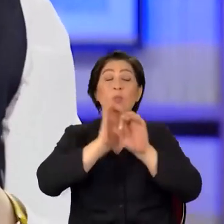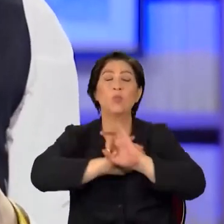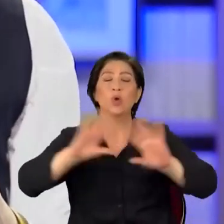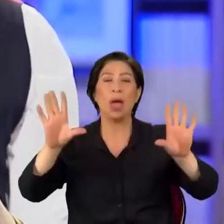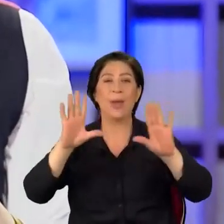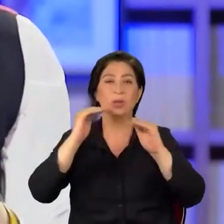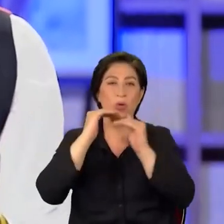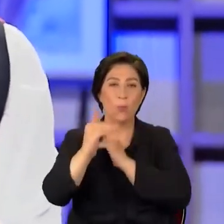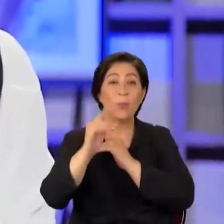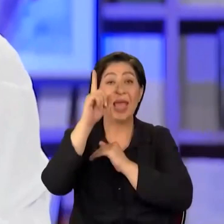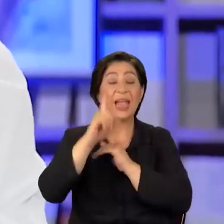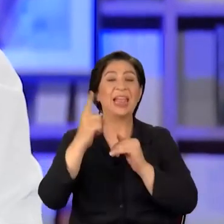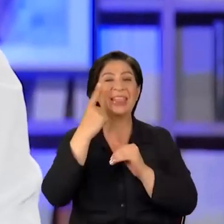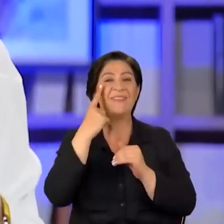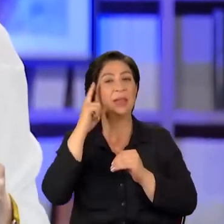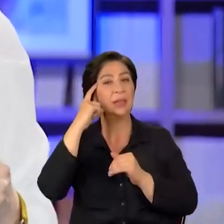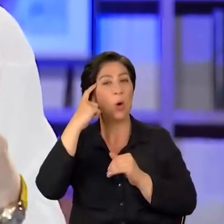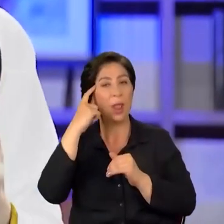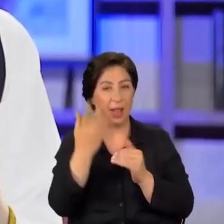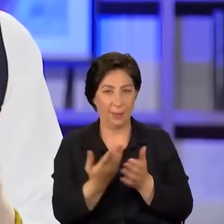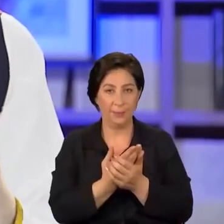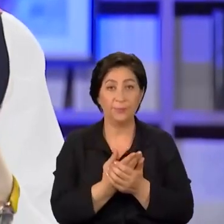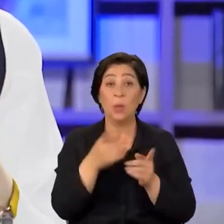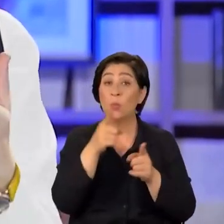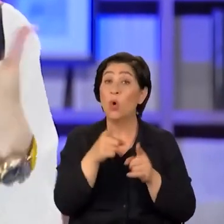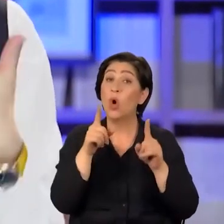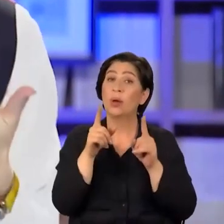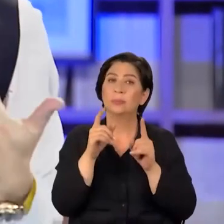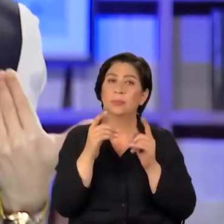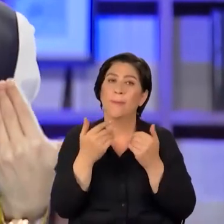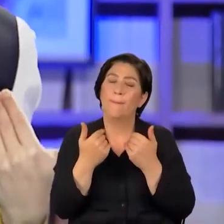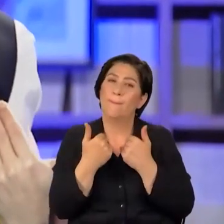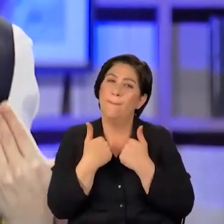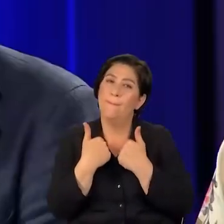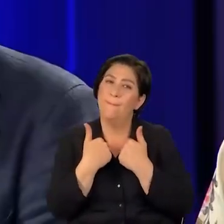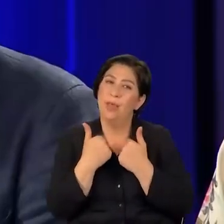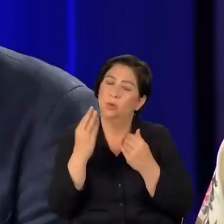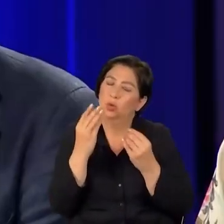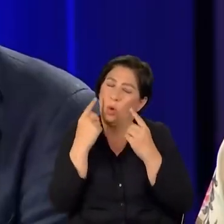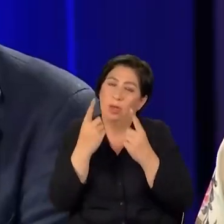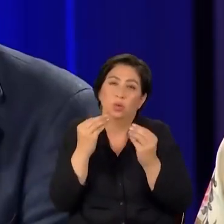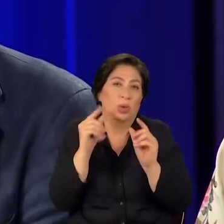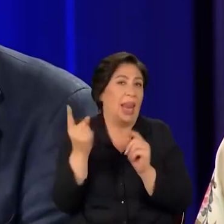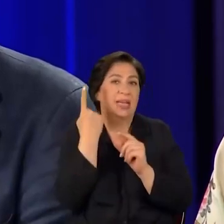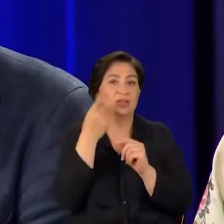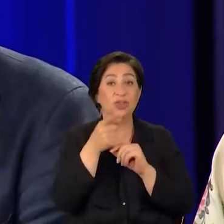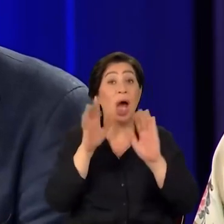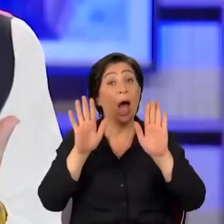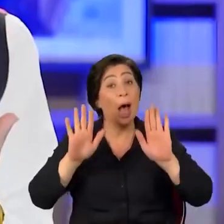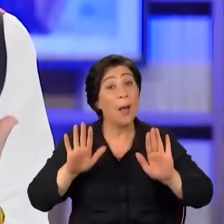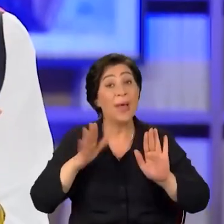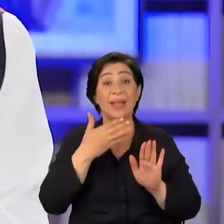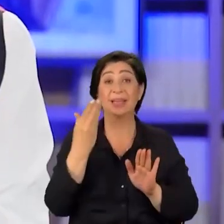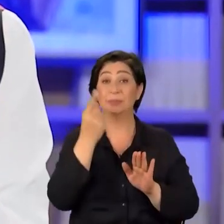Devlet Teorileri. Şimdi bu acaba Türkiye'de, ya bana göre çok ilgi çekici ama genç